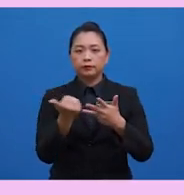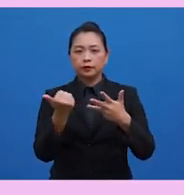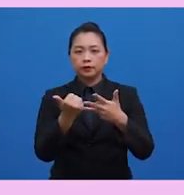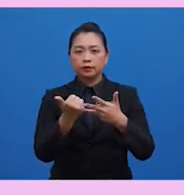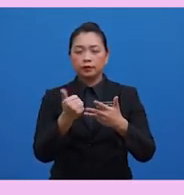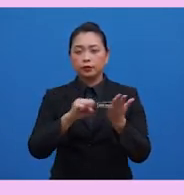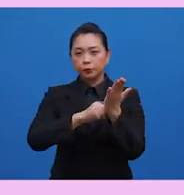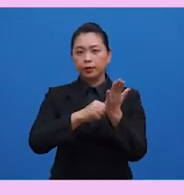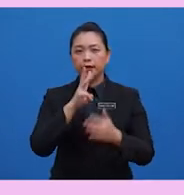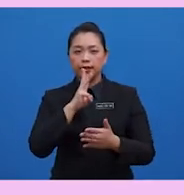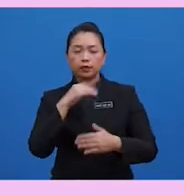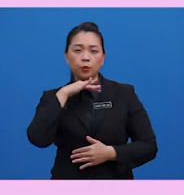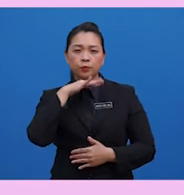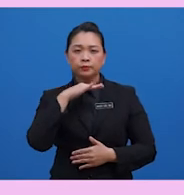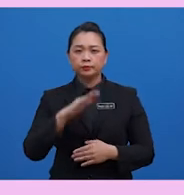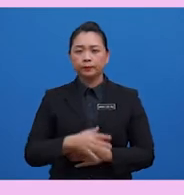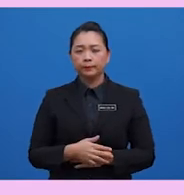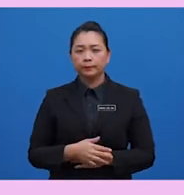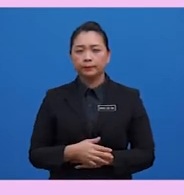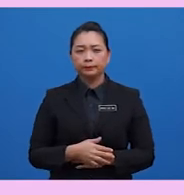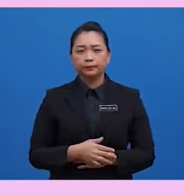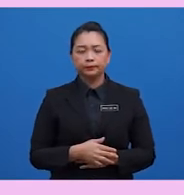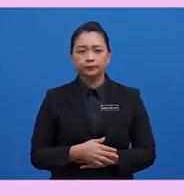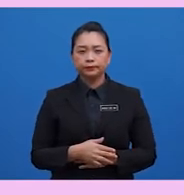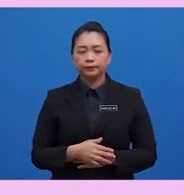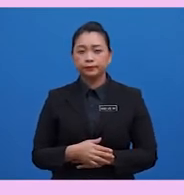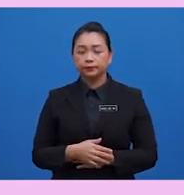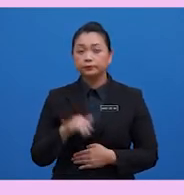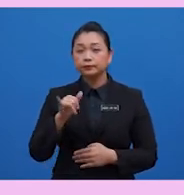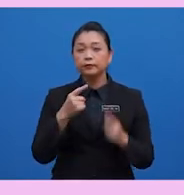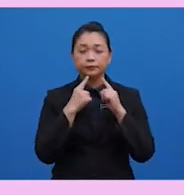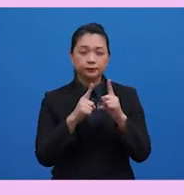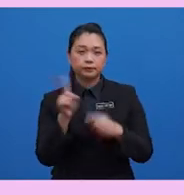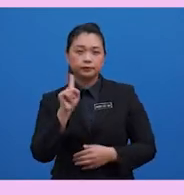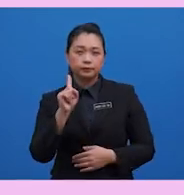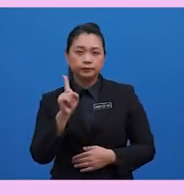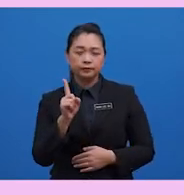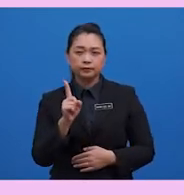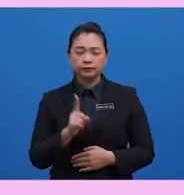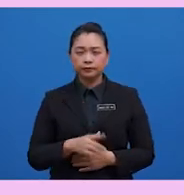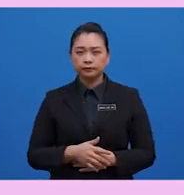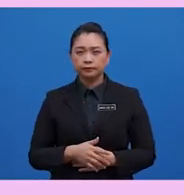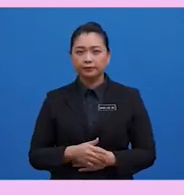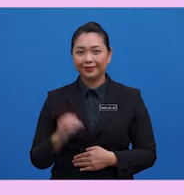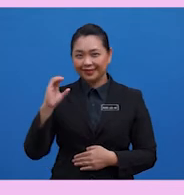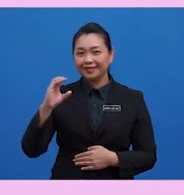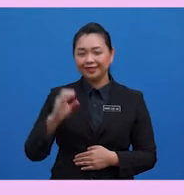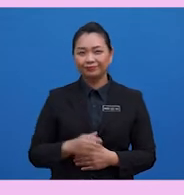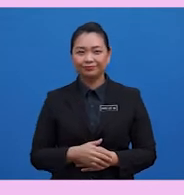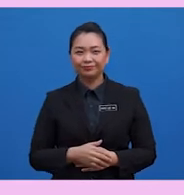D. Sumber air tercemar. Ya, pelajar. Jawapannya ialah